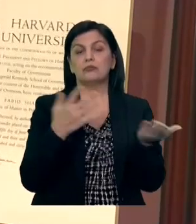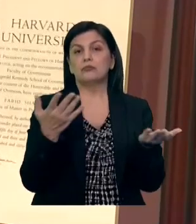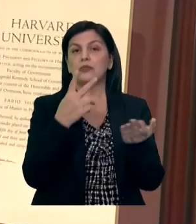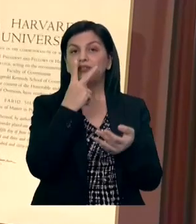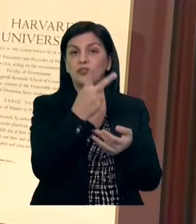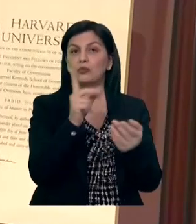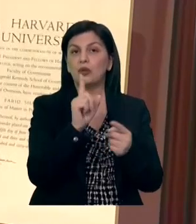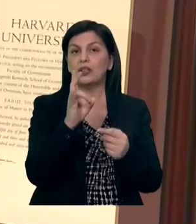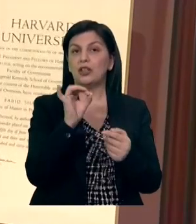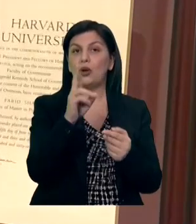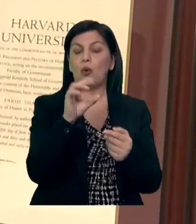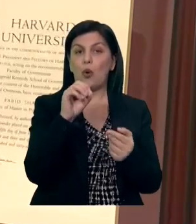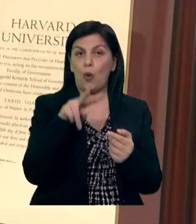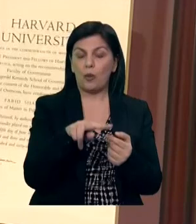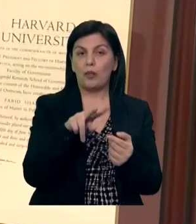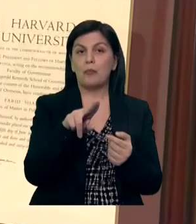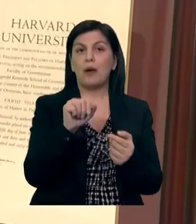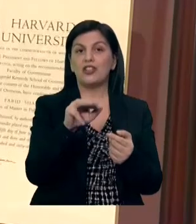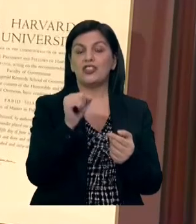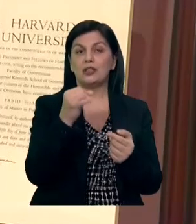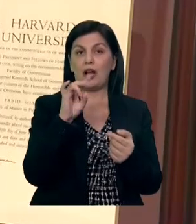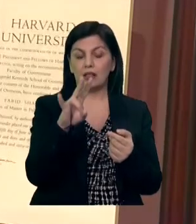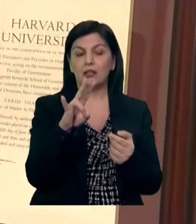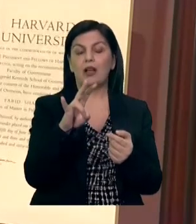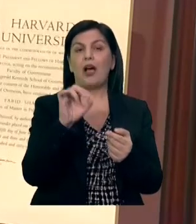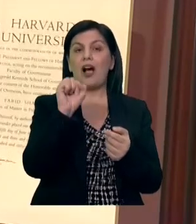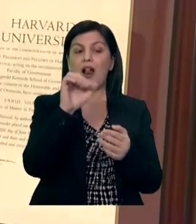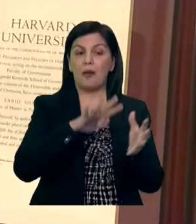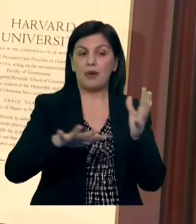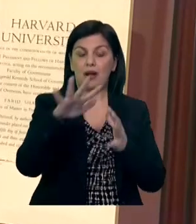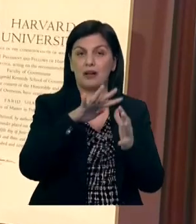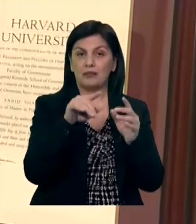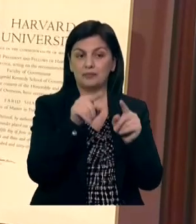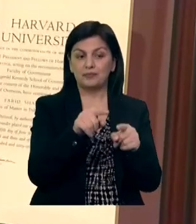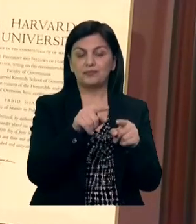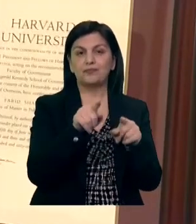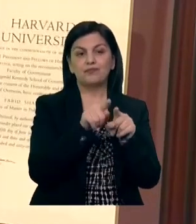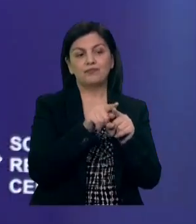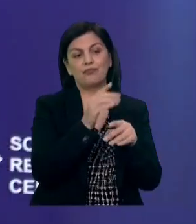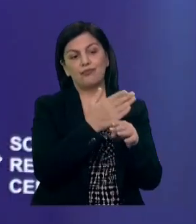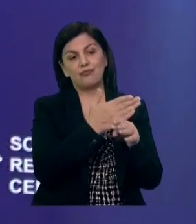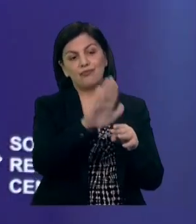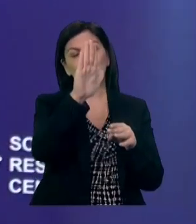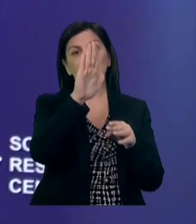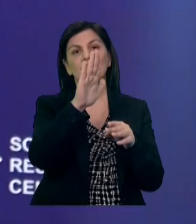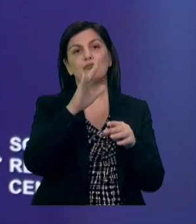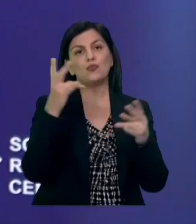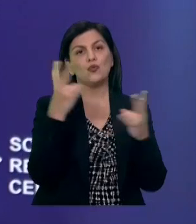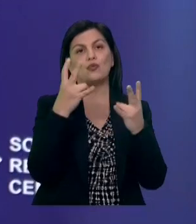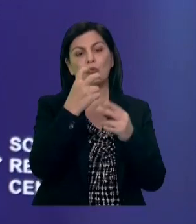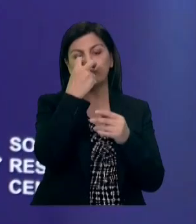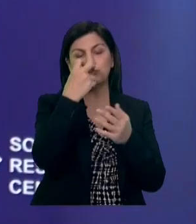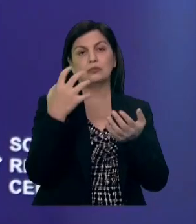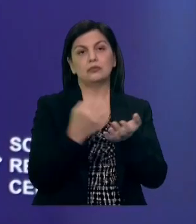qeyd edib ki, biz dağlıq o dırnaq arası Dağlıq Qarabağın ayrılmasından nail olmalıyıq. Ermənistanın baş naziri